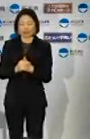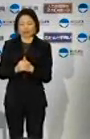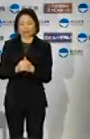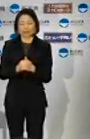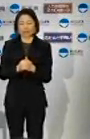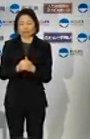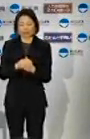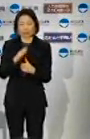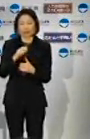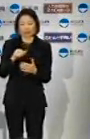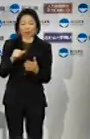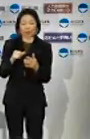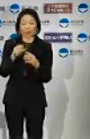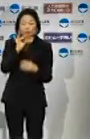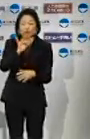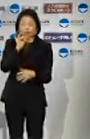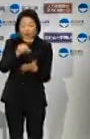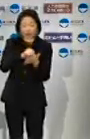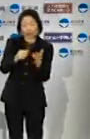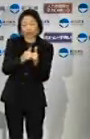変わったっていうのはすごいですよね。